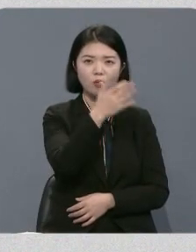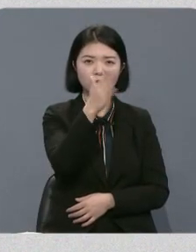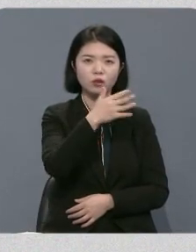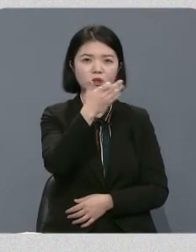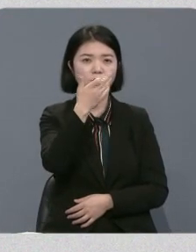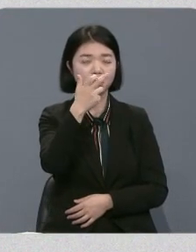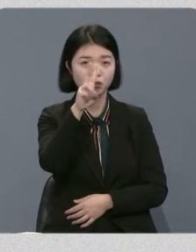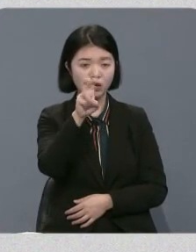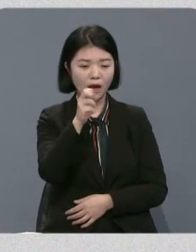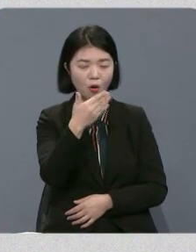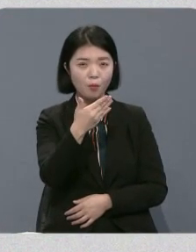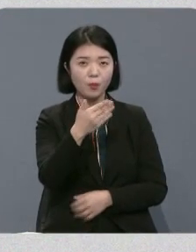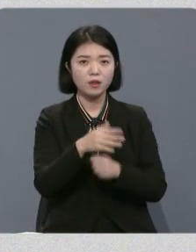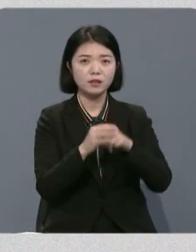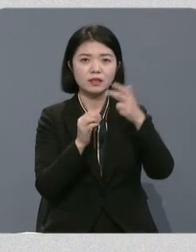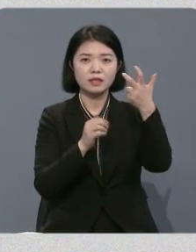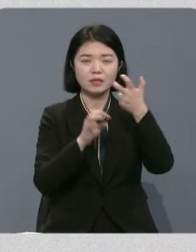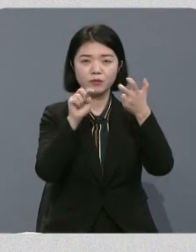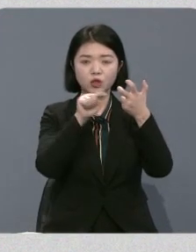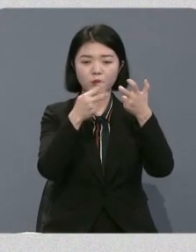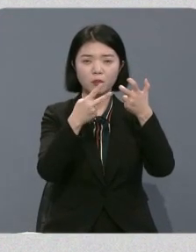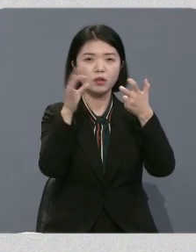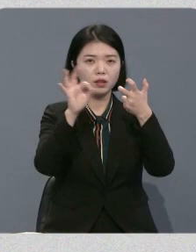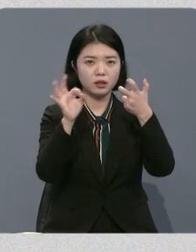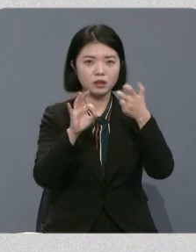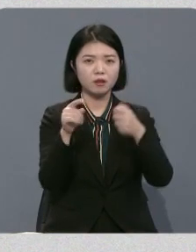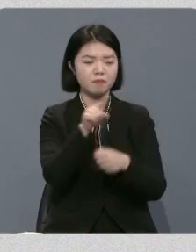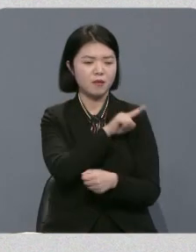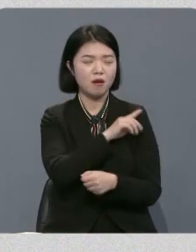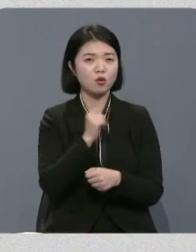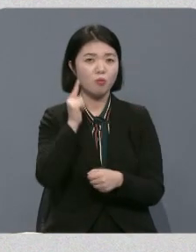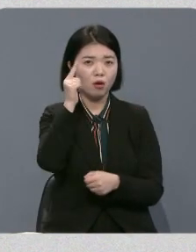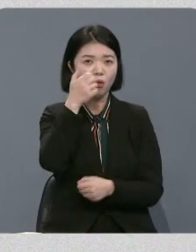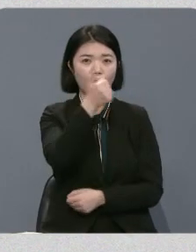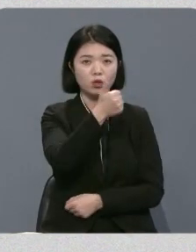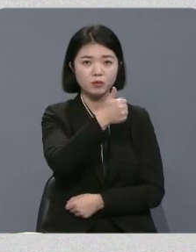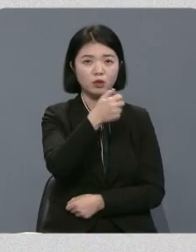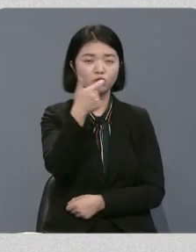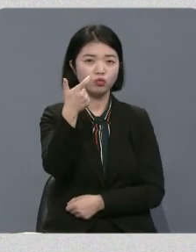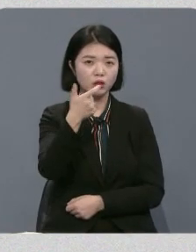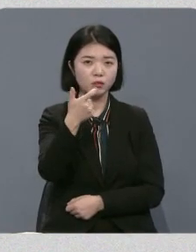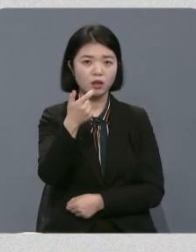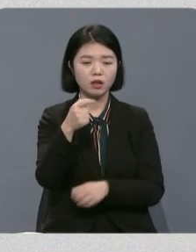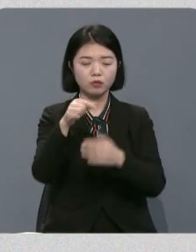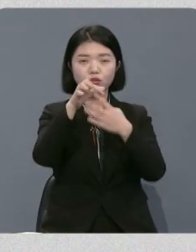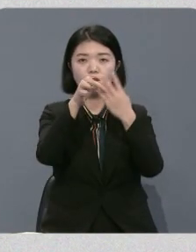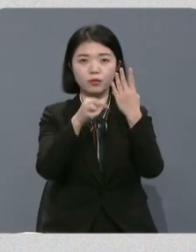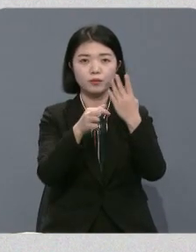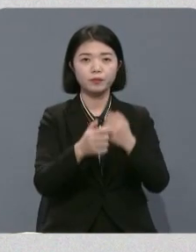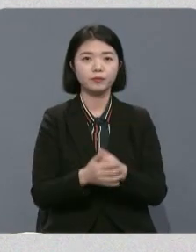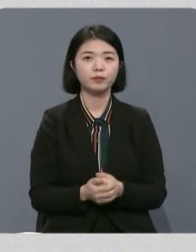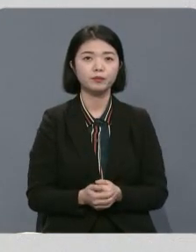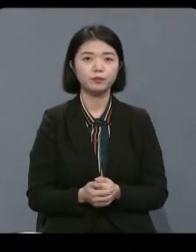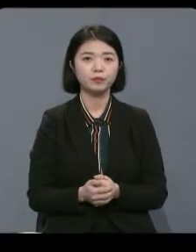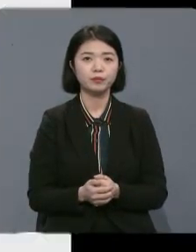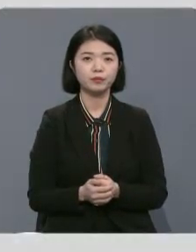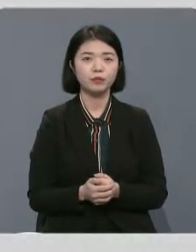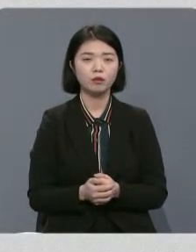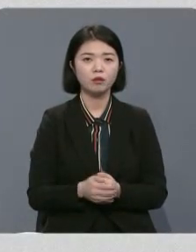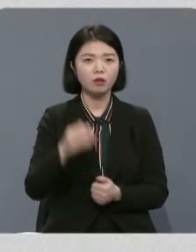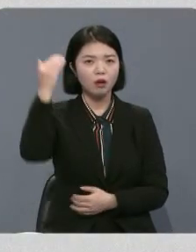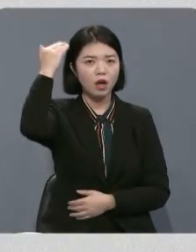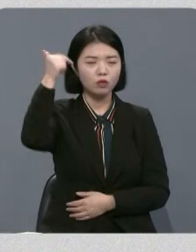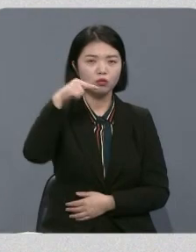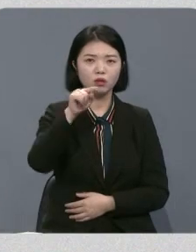찬성 다비치 10.2% 로 가장 높았고 이어서 50대와 60대 이상이 뒤를 이었습니다 반면 한국 갤럽